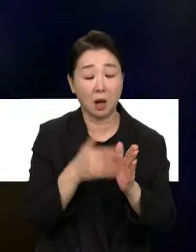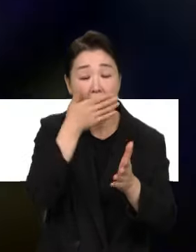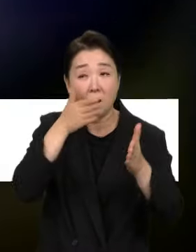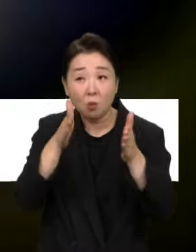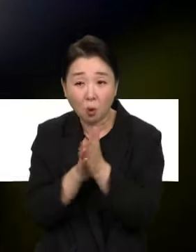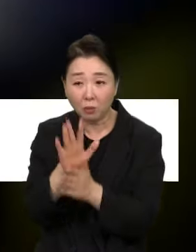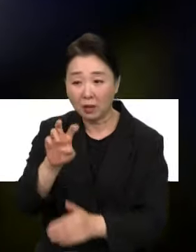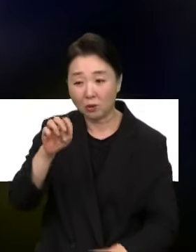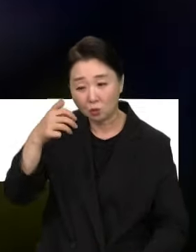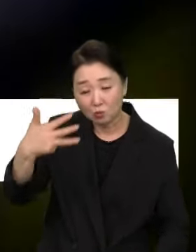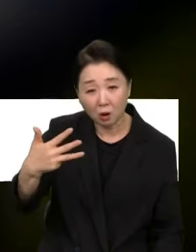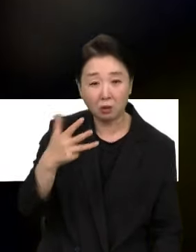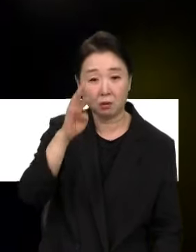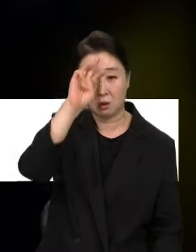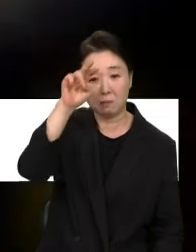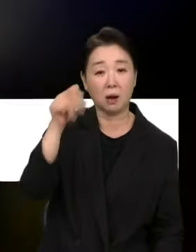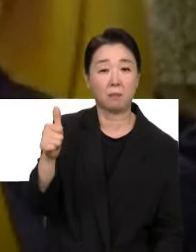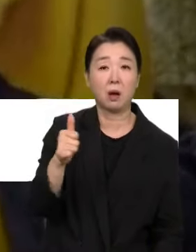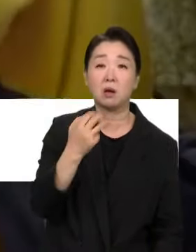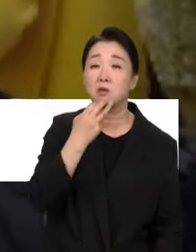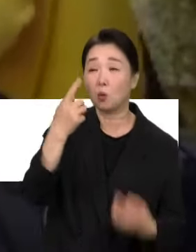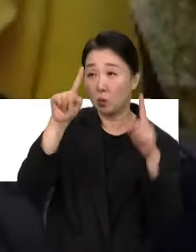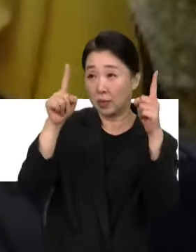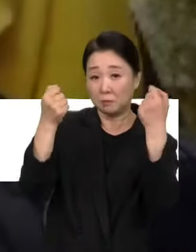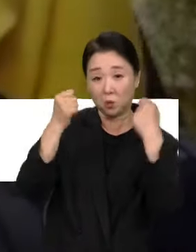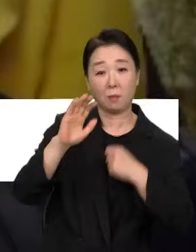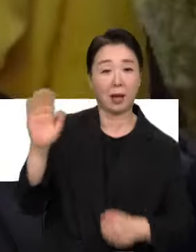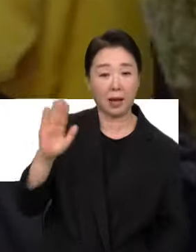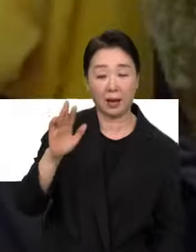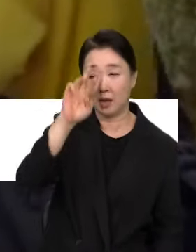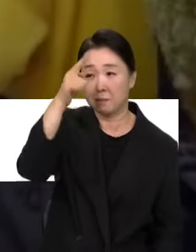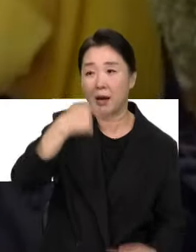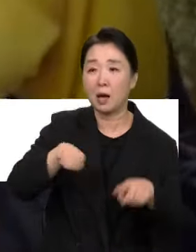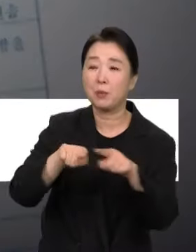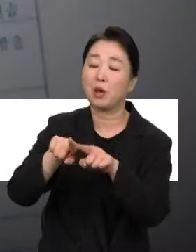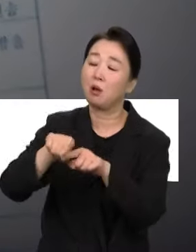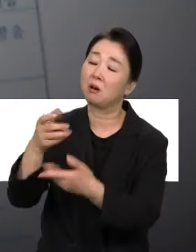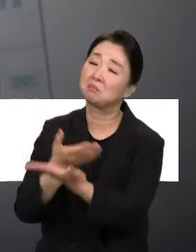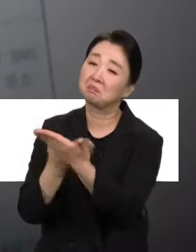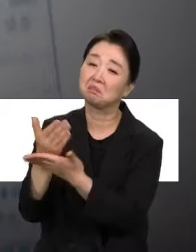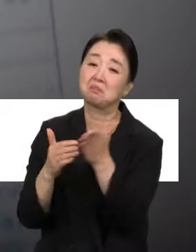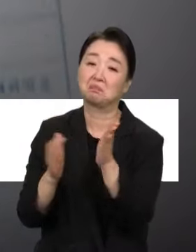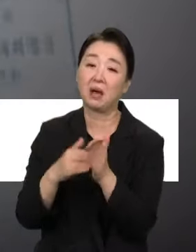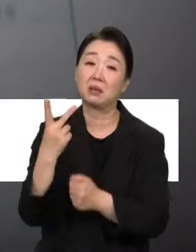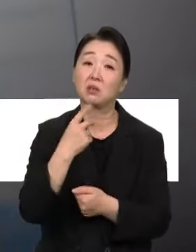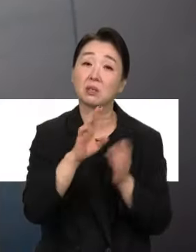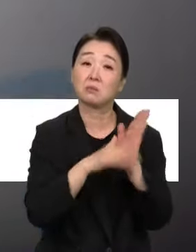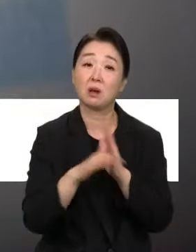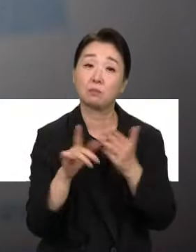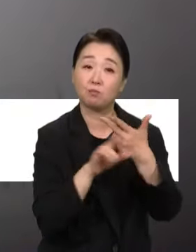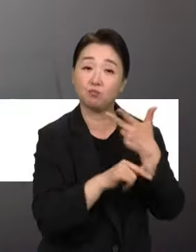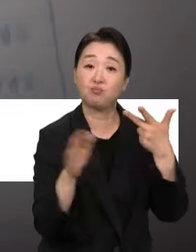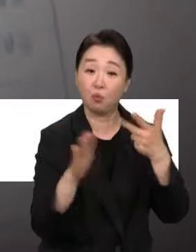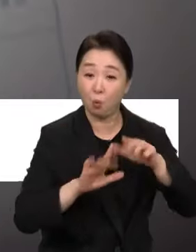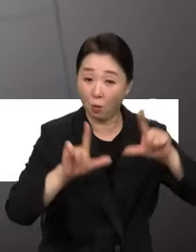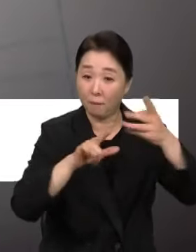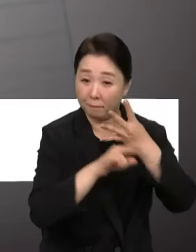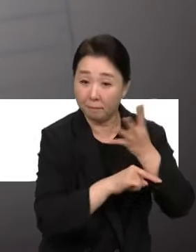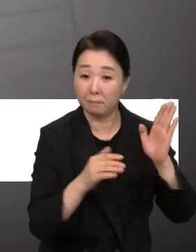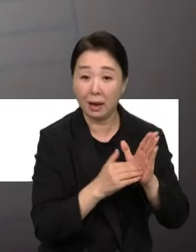28살 박모 씨는 서울대 출신은 아니지만 박시 등과 연락을 주고받으며 지난 2020년 7월부터 올해